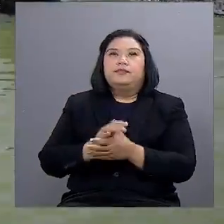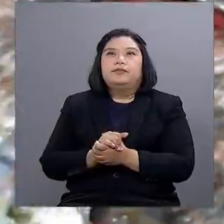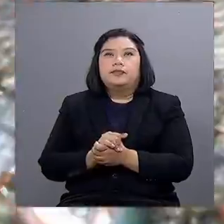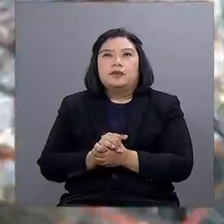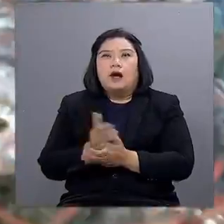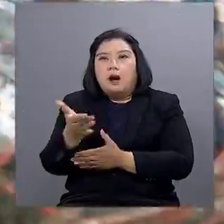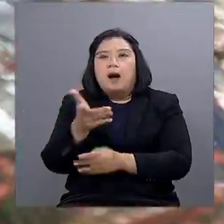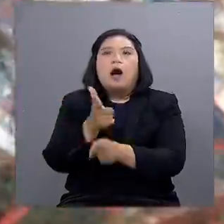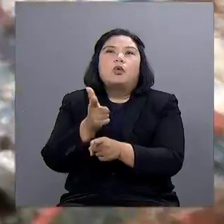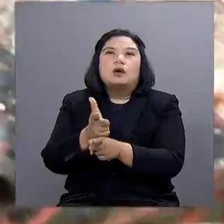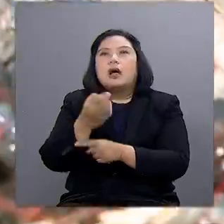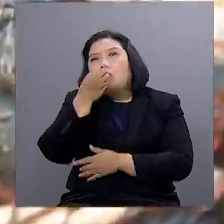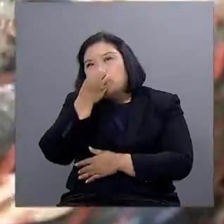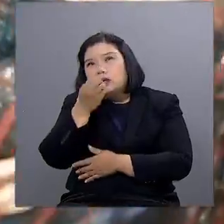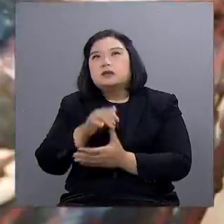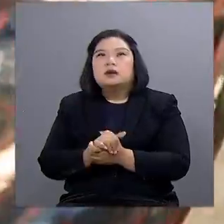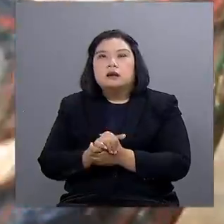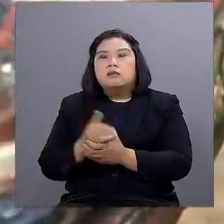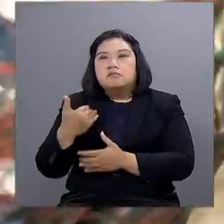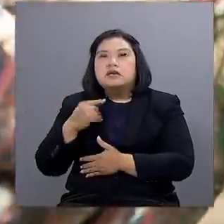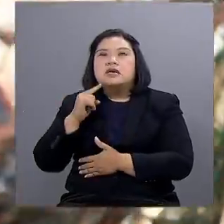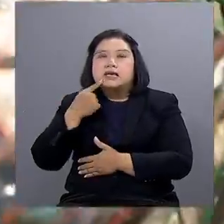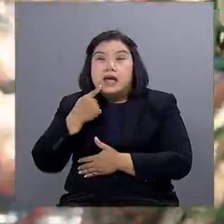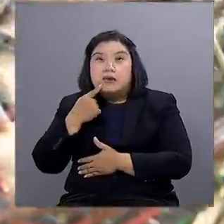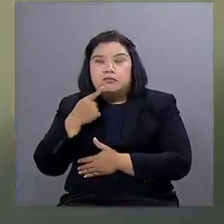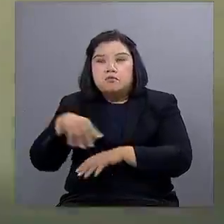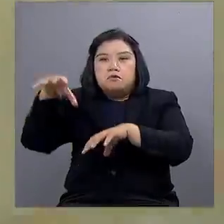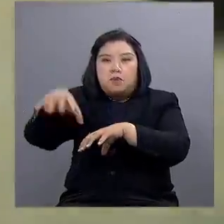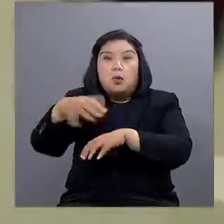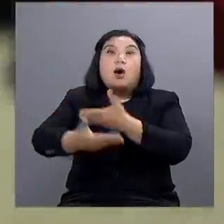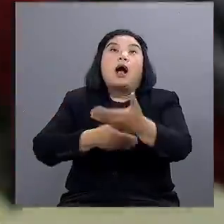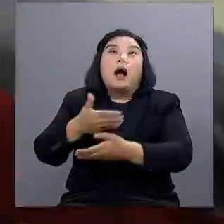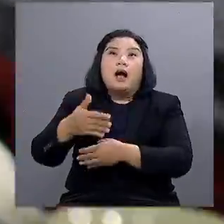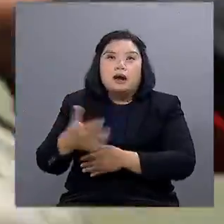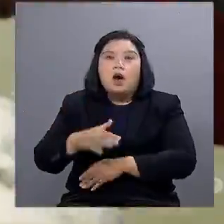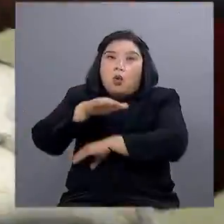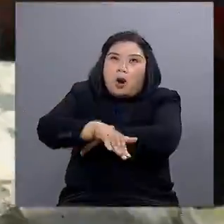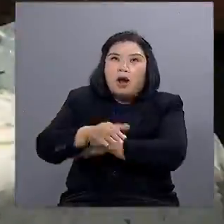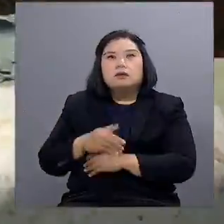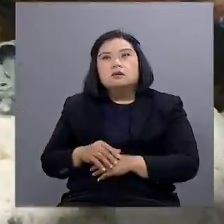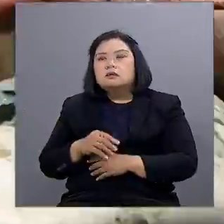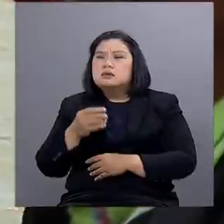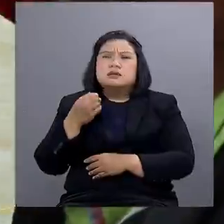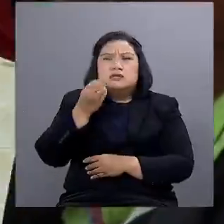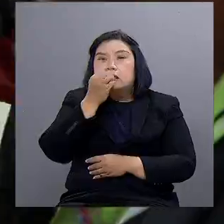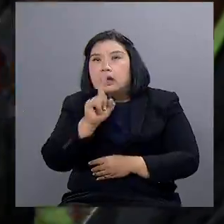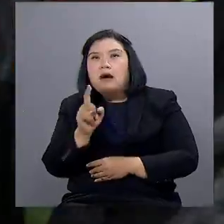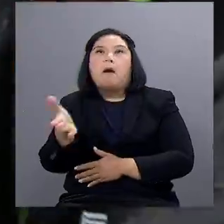ทำนาเกลือด้วยฮะพอเลิกนาก็ยังไม่มีกับข้าวแล้วก็มาถึงนี่ไปทำกับข้าวสด